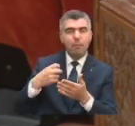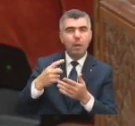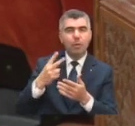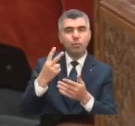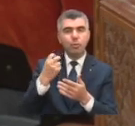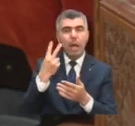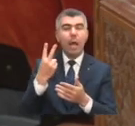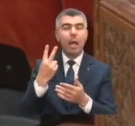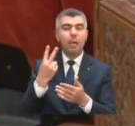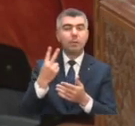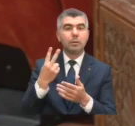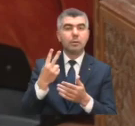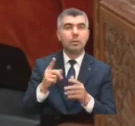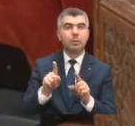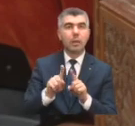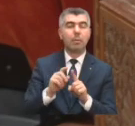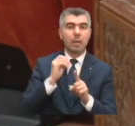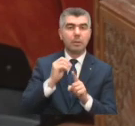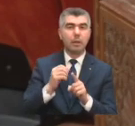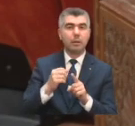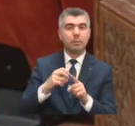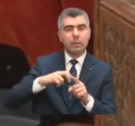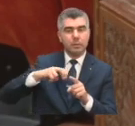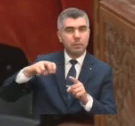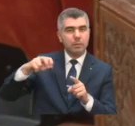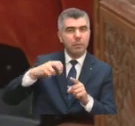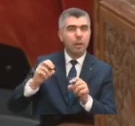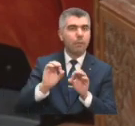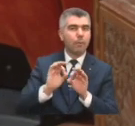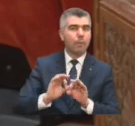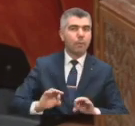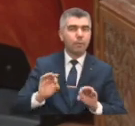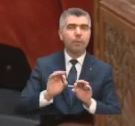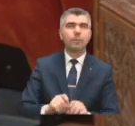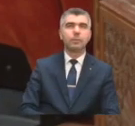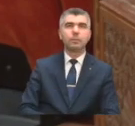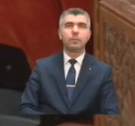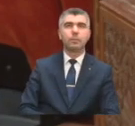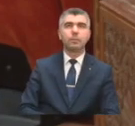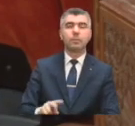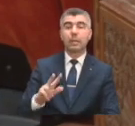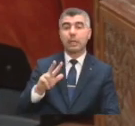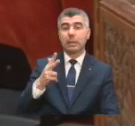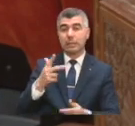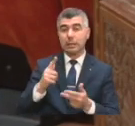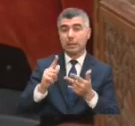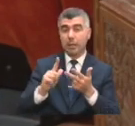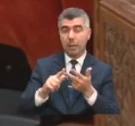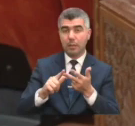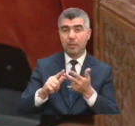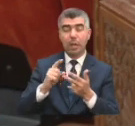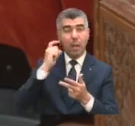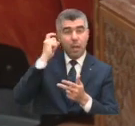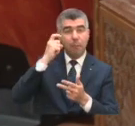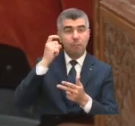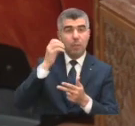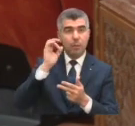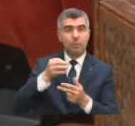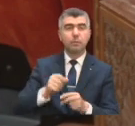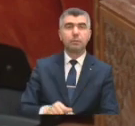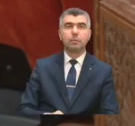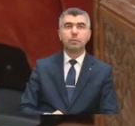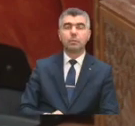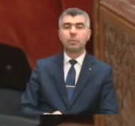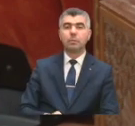شهرين ديال البيروقراطيه وديال السير واجي في هذا المجال. ثالثا كنفكروا بكل صدق على انه